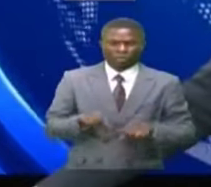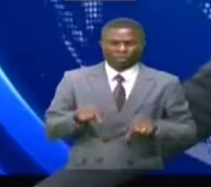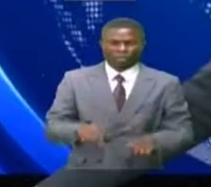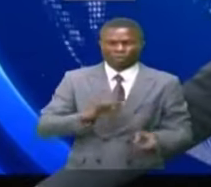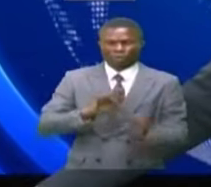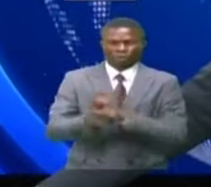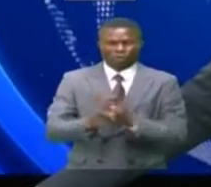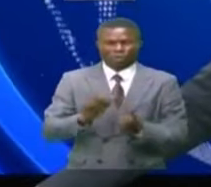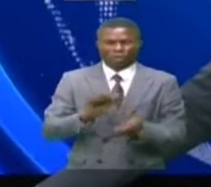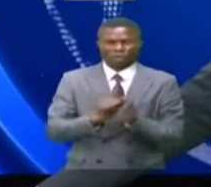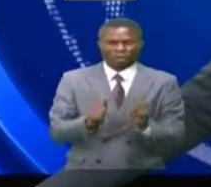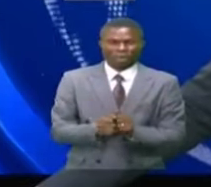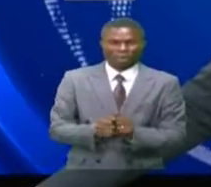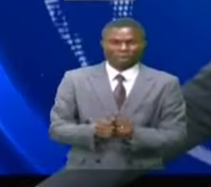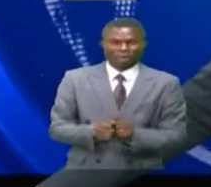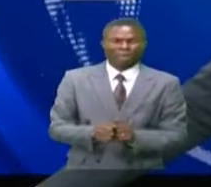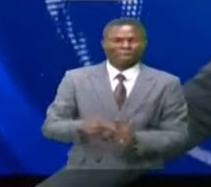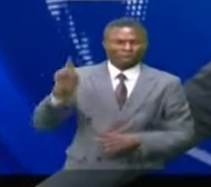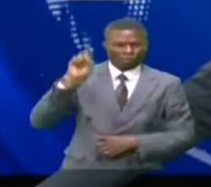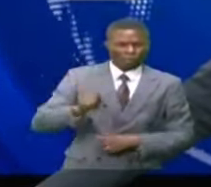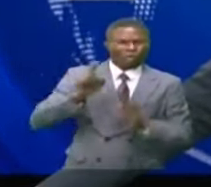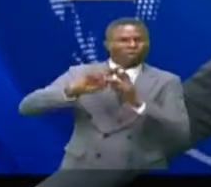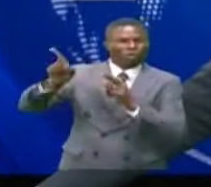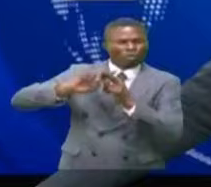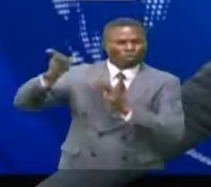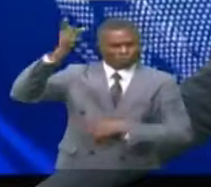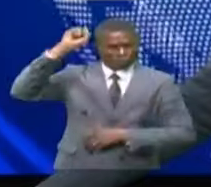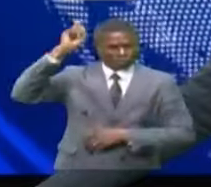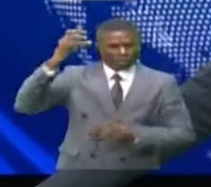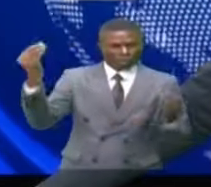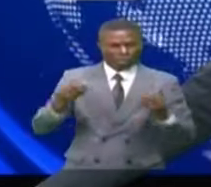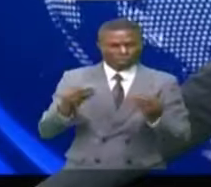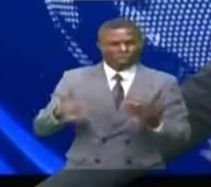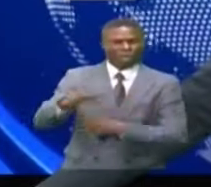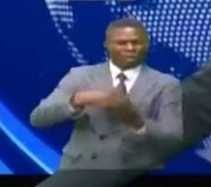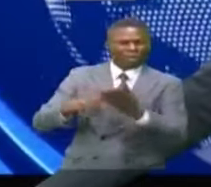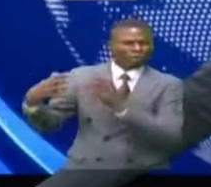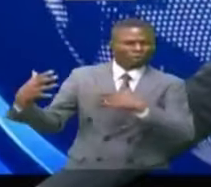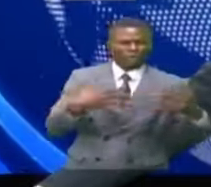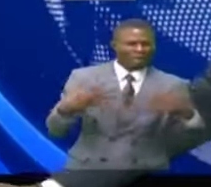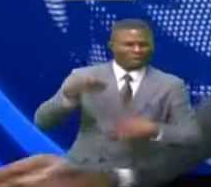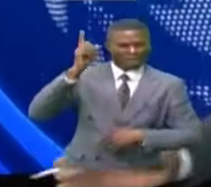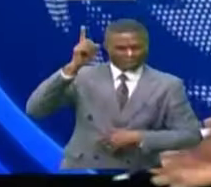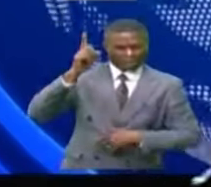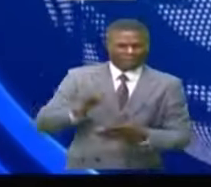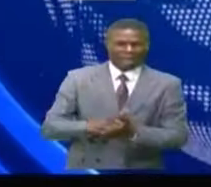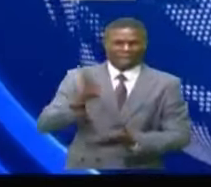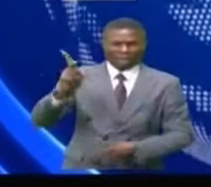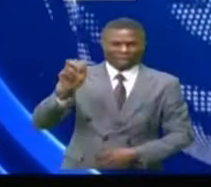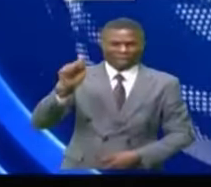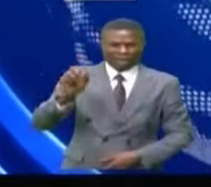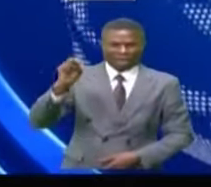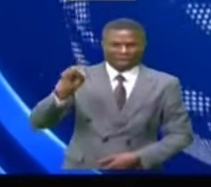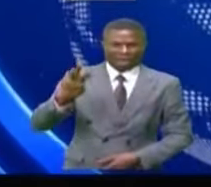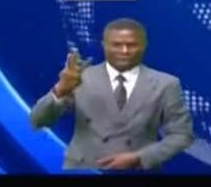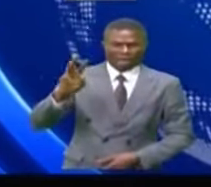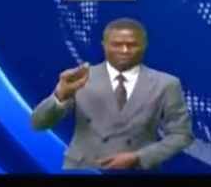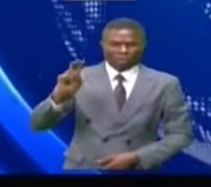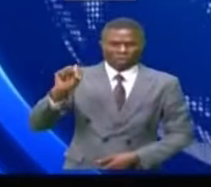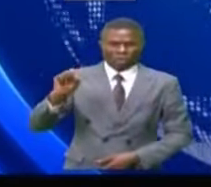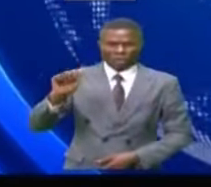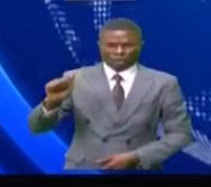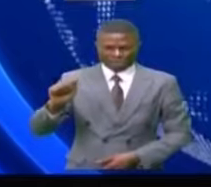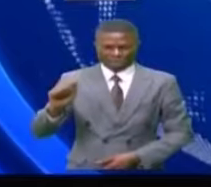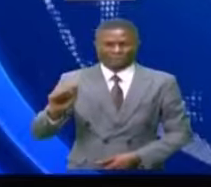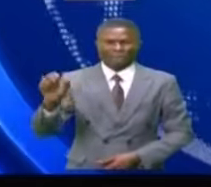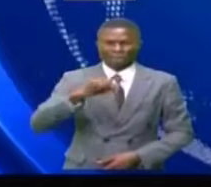de chapitre. Ils étaient obligés de fuir la mère patrie pour sauver leur vie suite à la situation d'insécurité qui avait